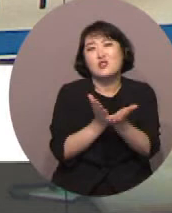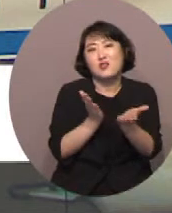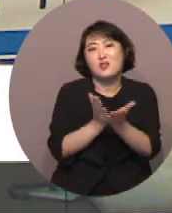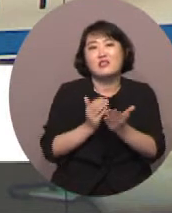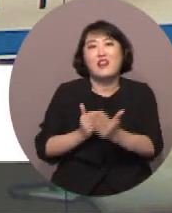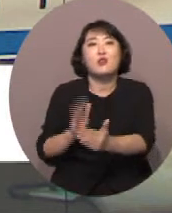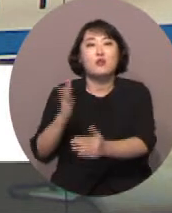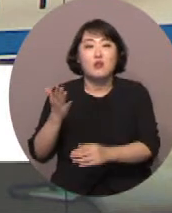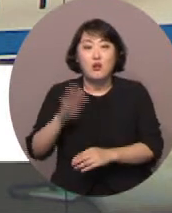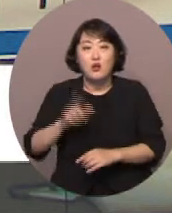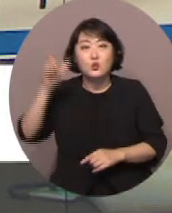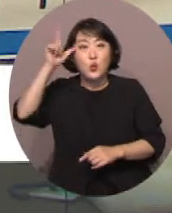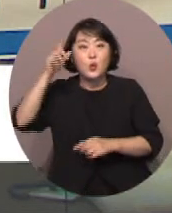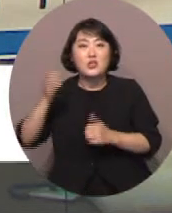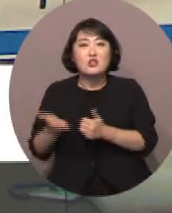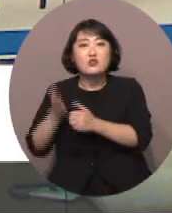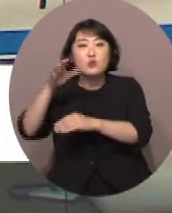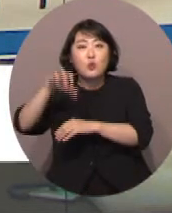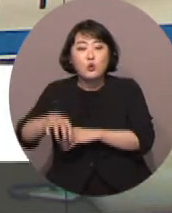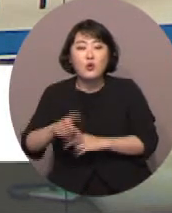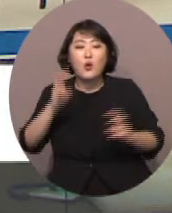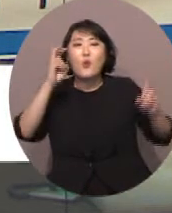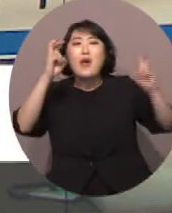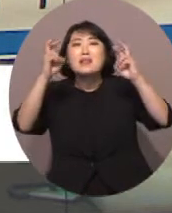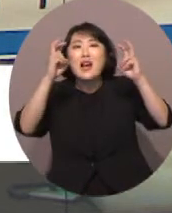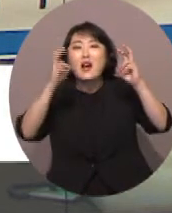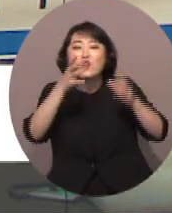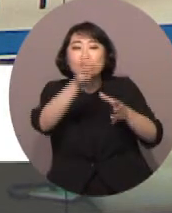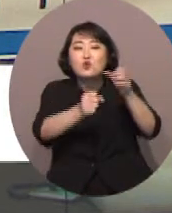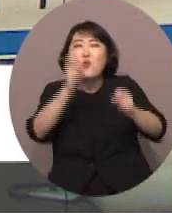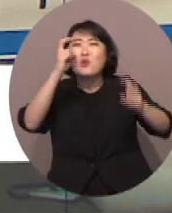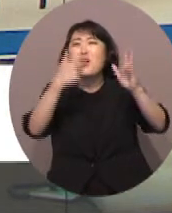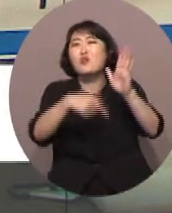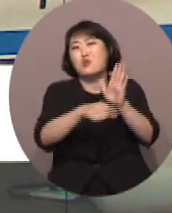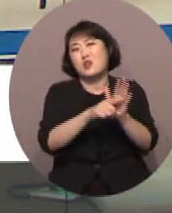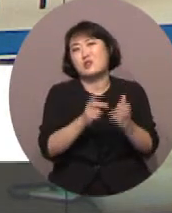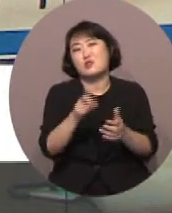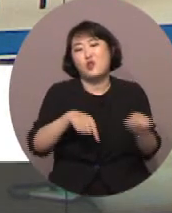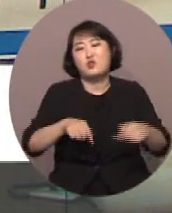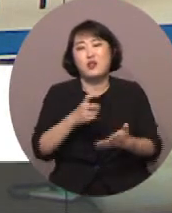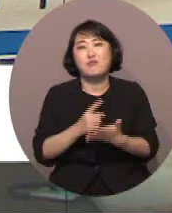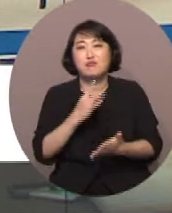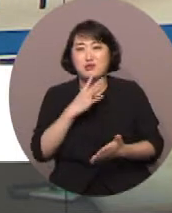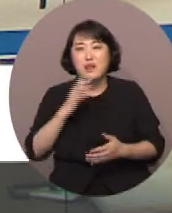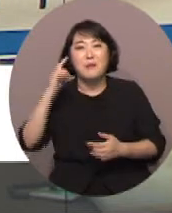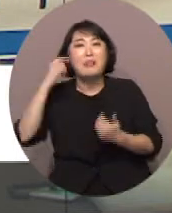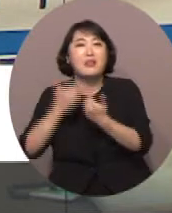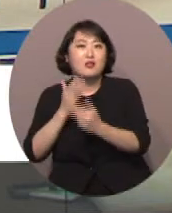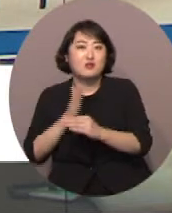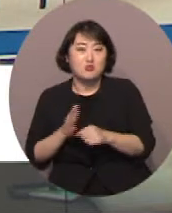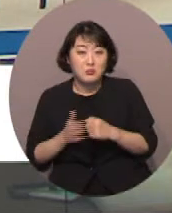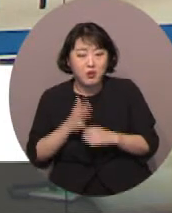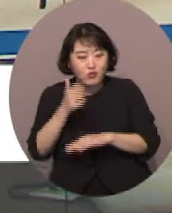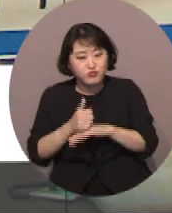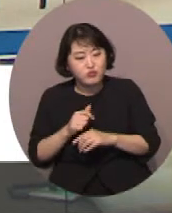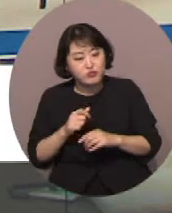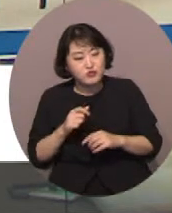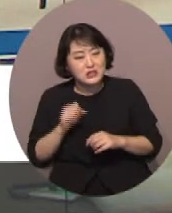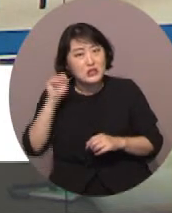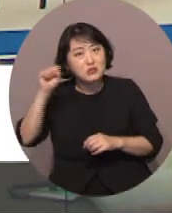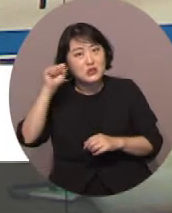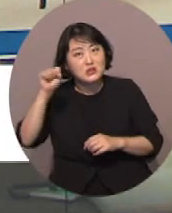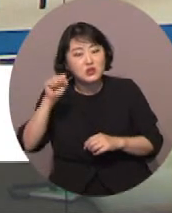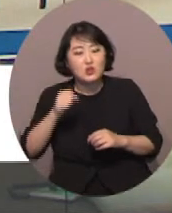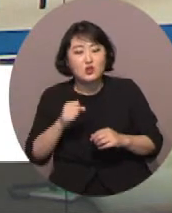낙농가들은 결국 유업체들을 위한 정책이라고 반대하고 있는데요. 자칫 우유 대란까지 우려되고 있습니다. 보도에